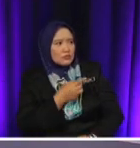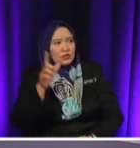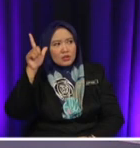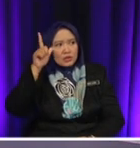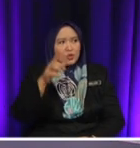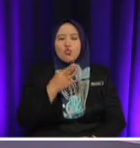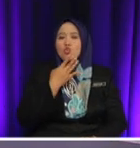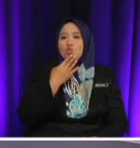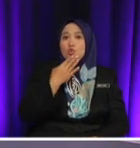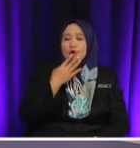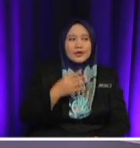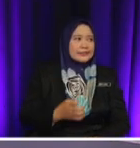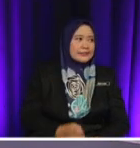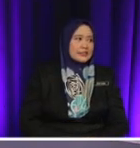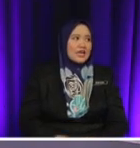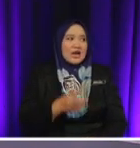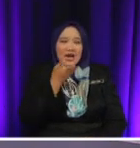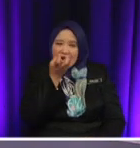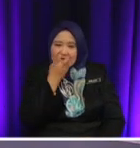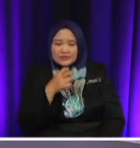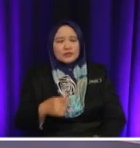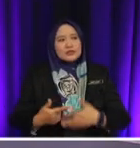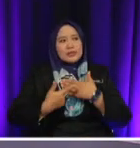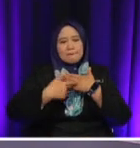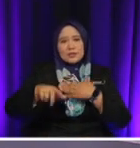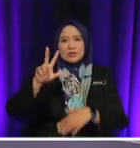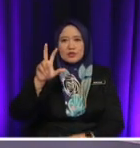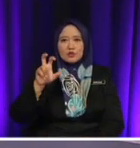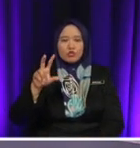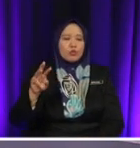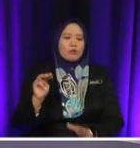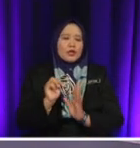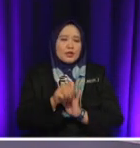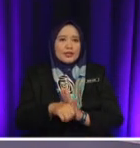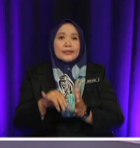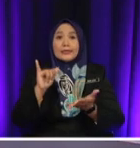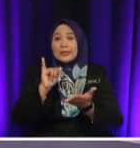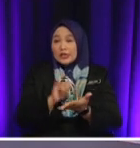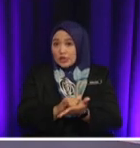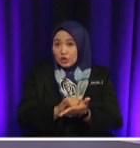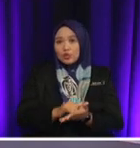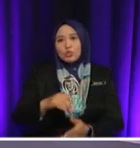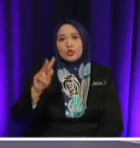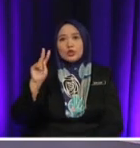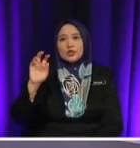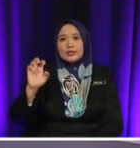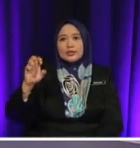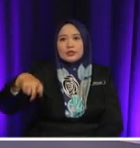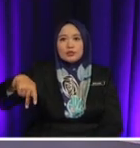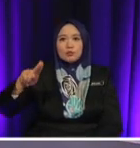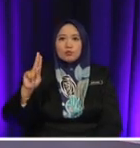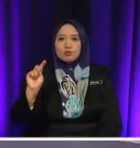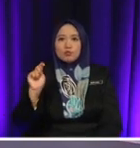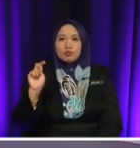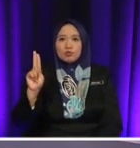bahawa keputusan yang kita perolehi daripada bahan yang kita gunakan iaitu Apakah keputusan yang